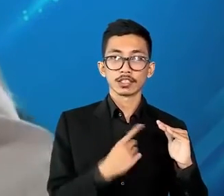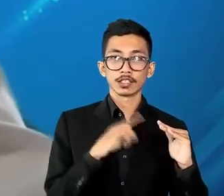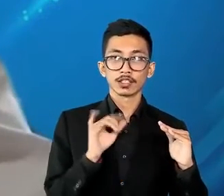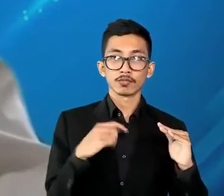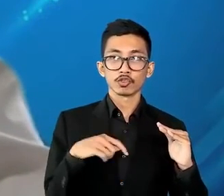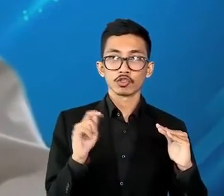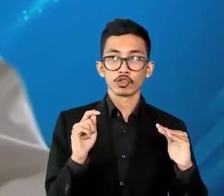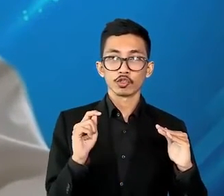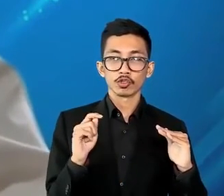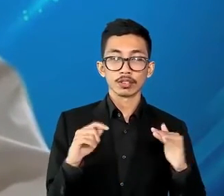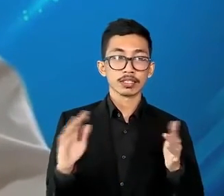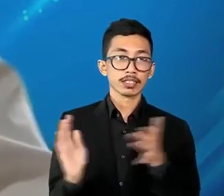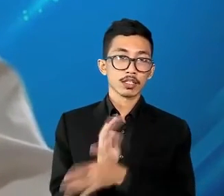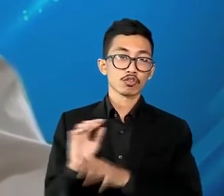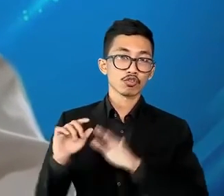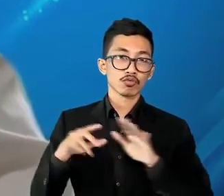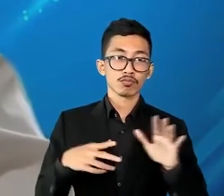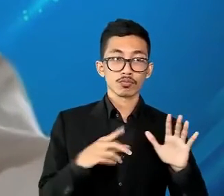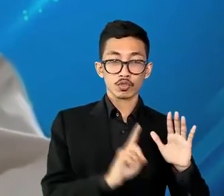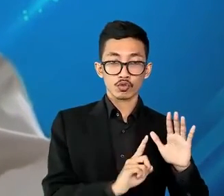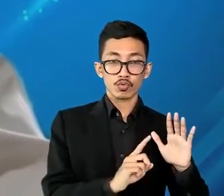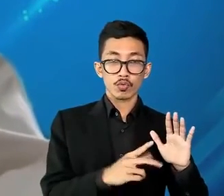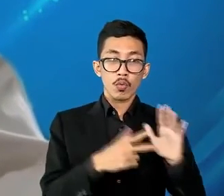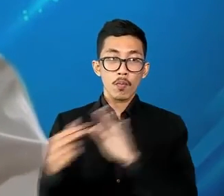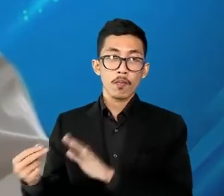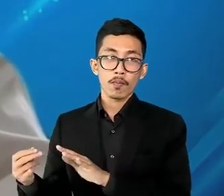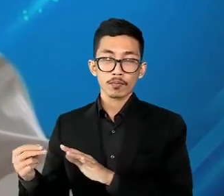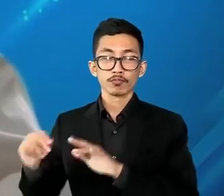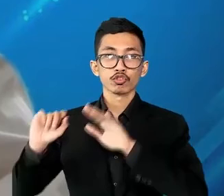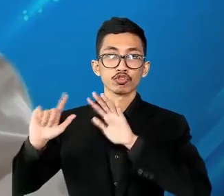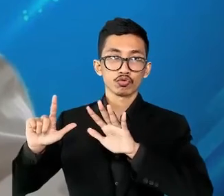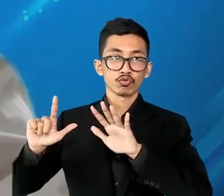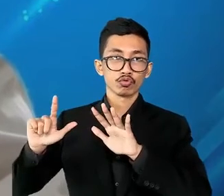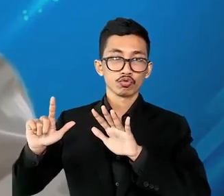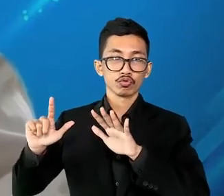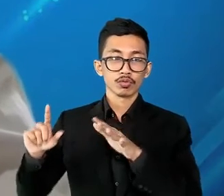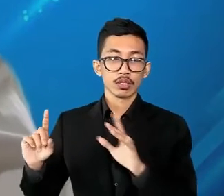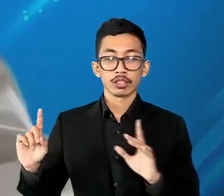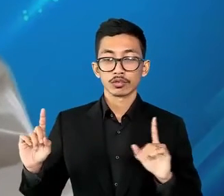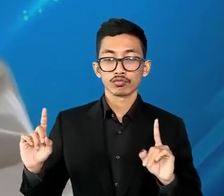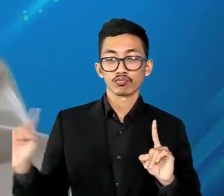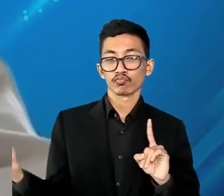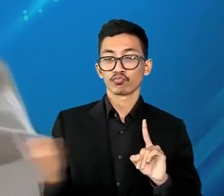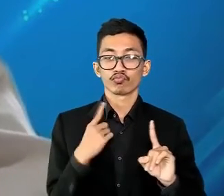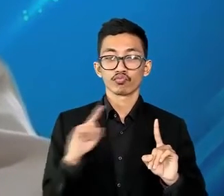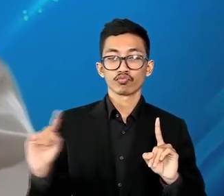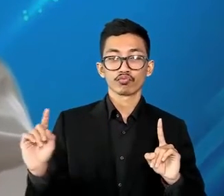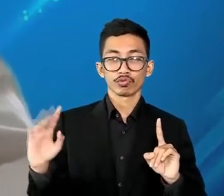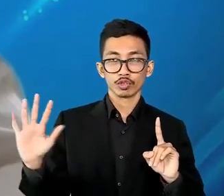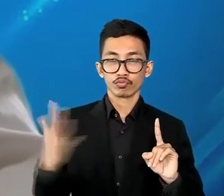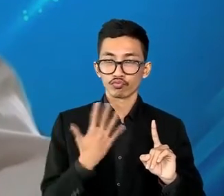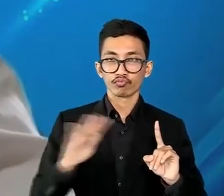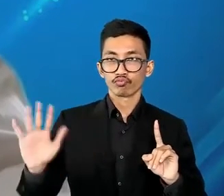Nah yang setuju sisanya itu kan termasuk kontak erat, dia tetap harus